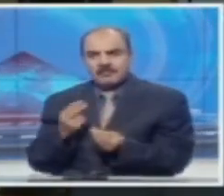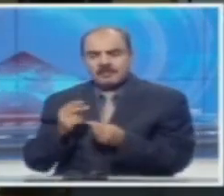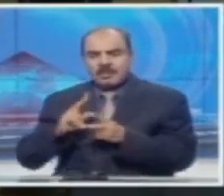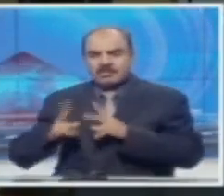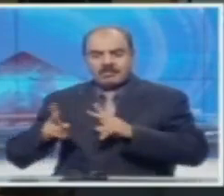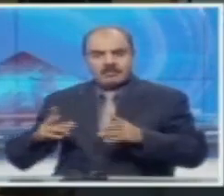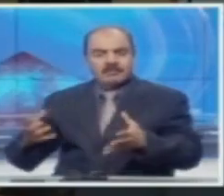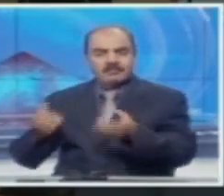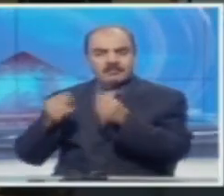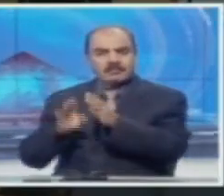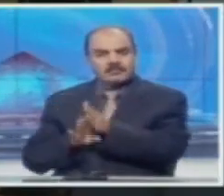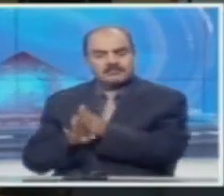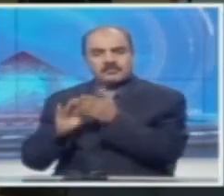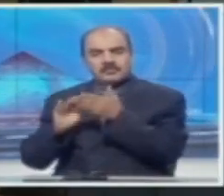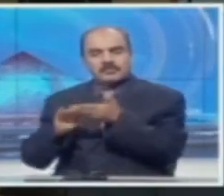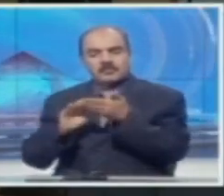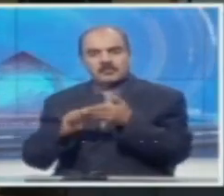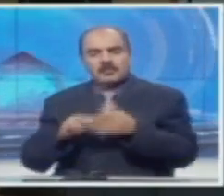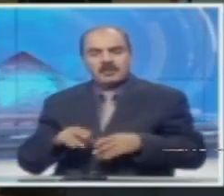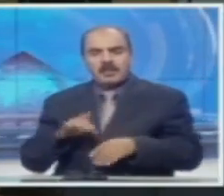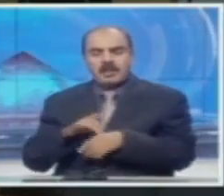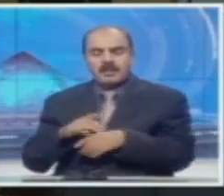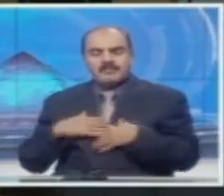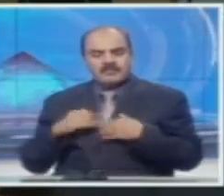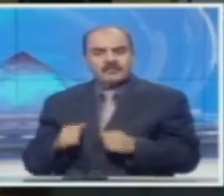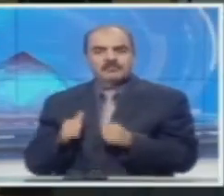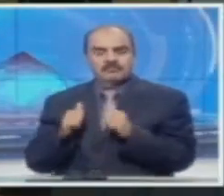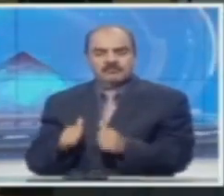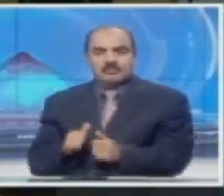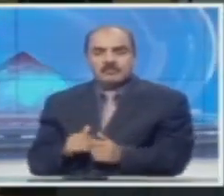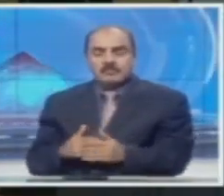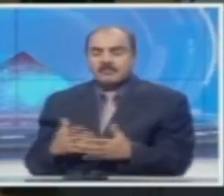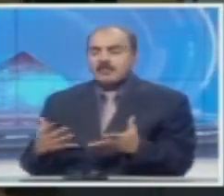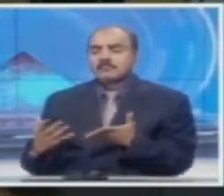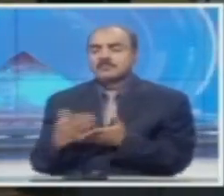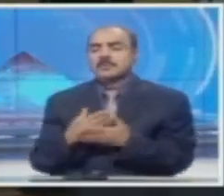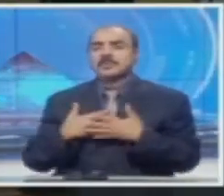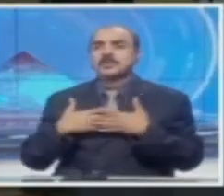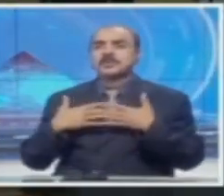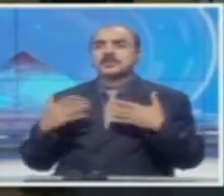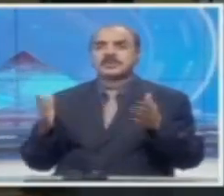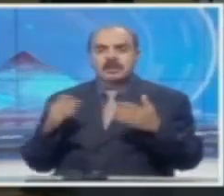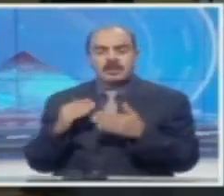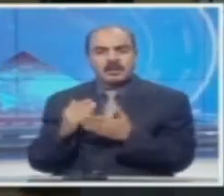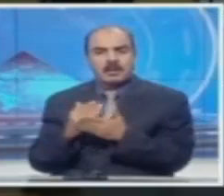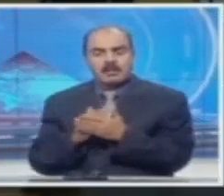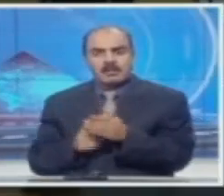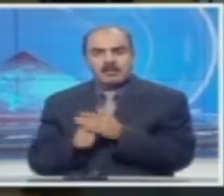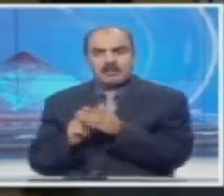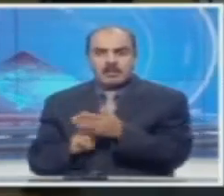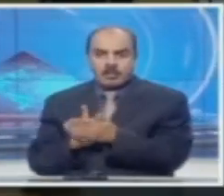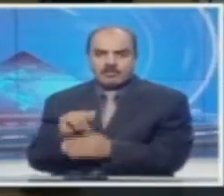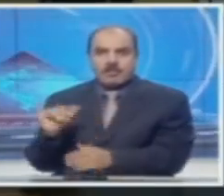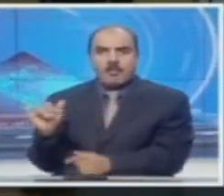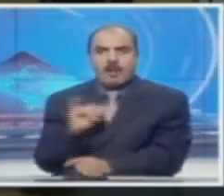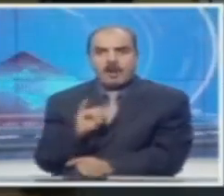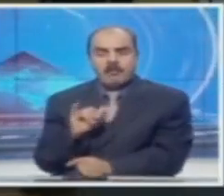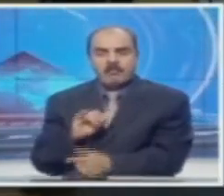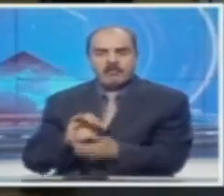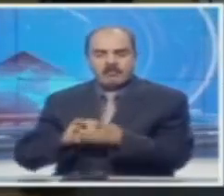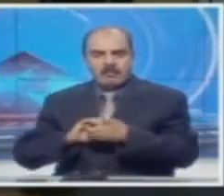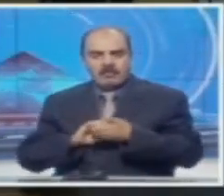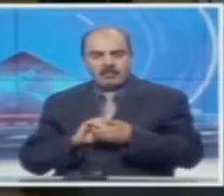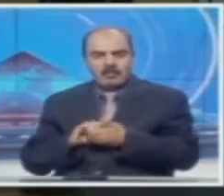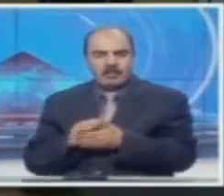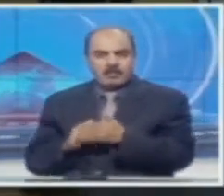القطاعات للارتقاء بخدمات السياحة العلاجية في مصر التي تمتلك مقومات تسمح لها بذلك، فهي خطوة مهمة للتعاون بما